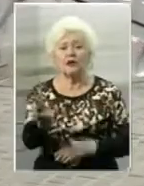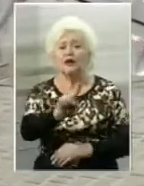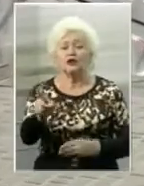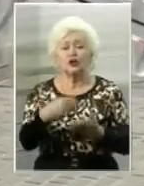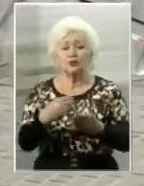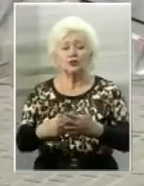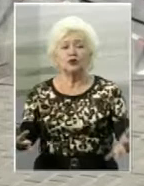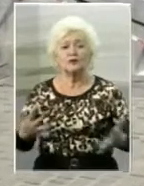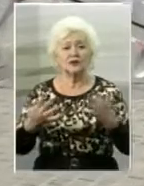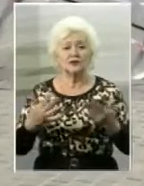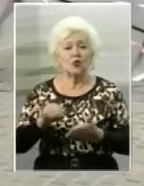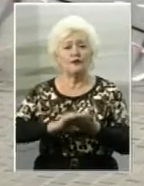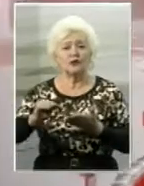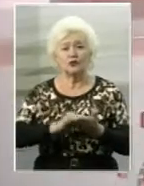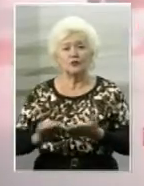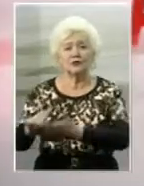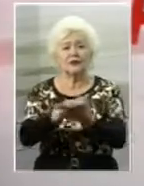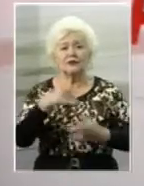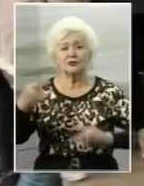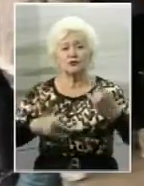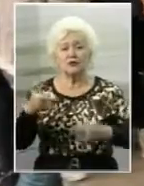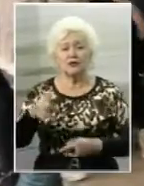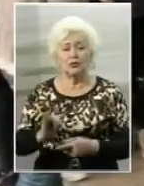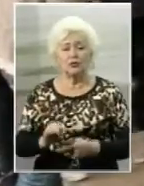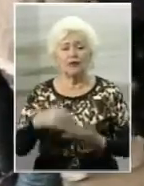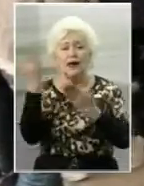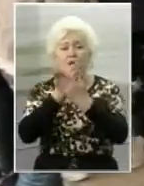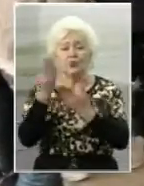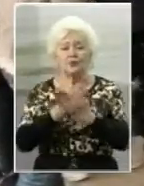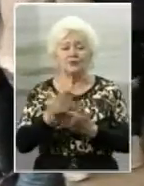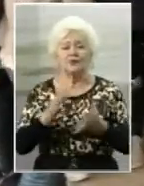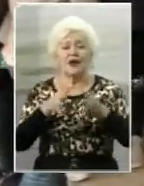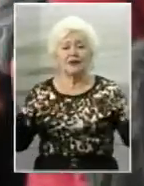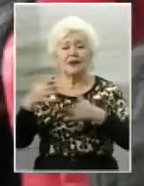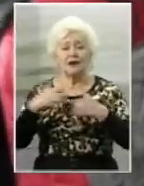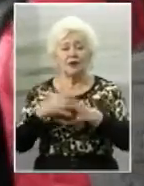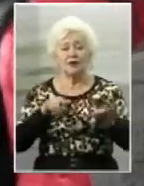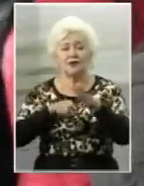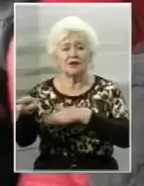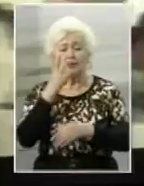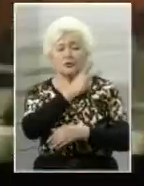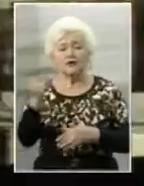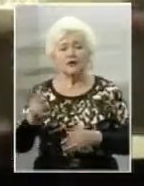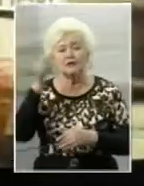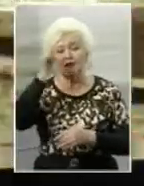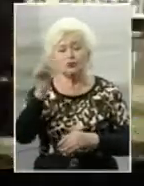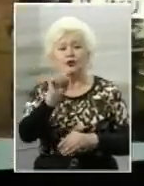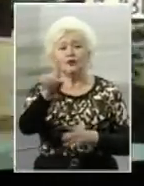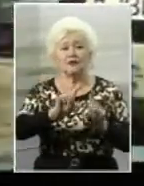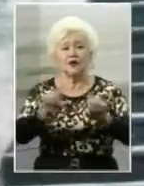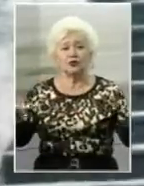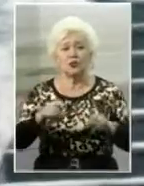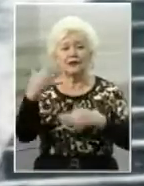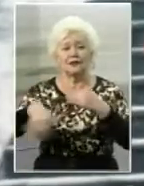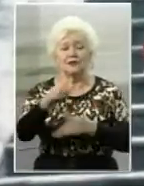з'ясовували кореспонденти Суспільного. Мультфільм «Велика котяча втеча» подивились учні 11-ї школи Херсона.